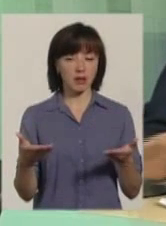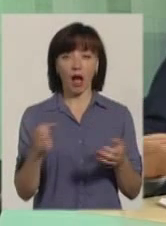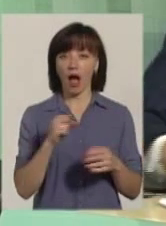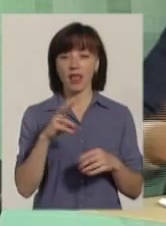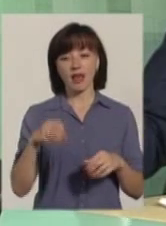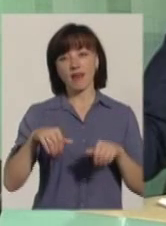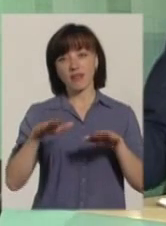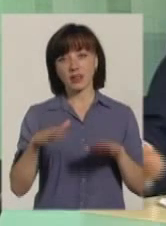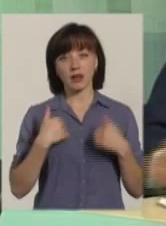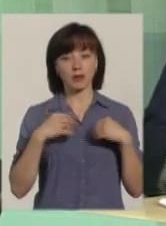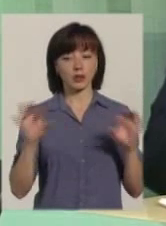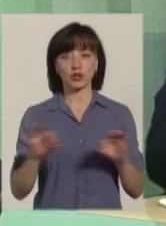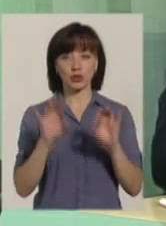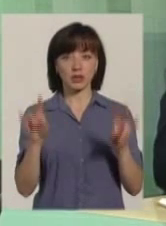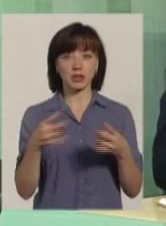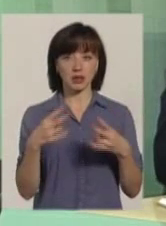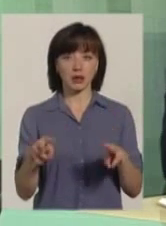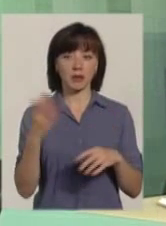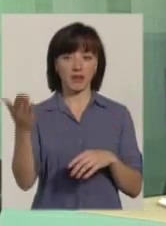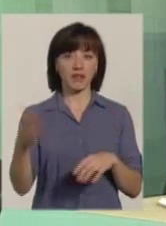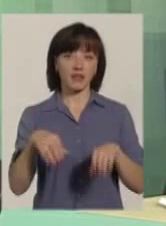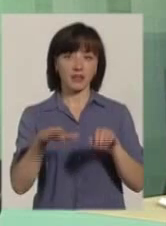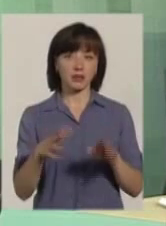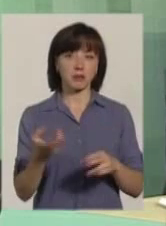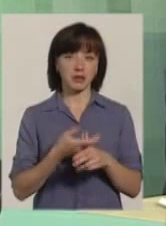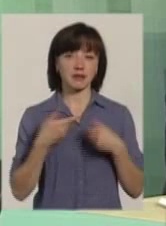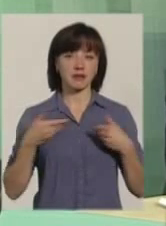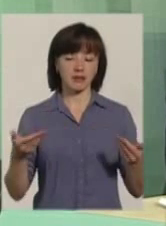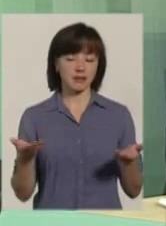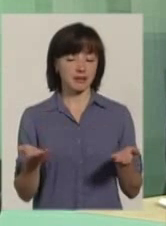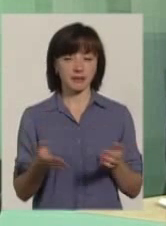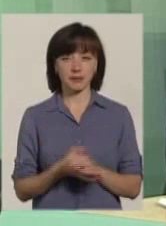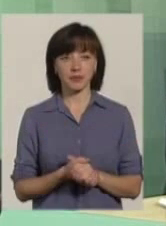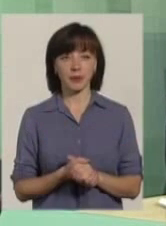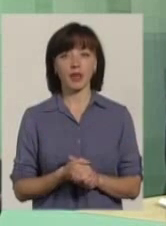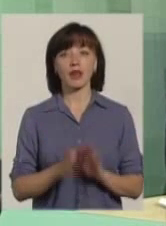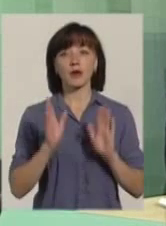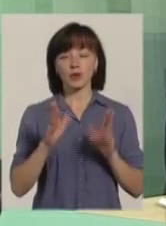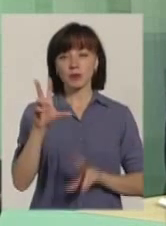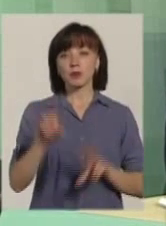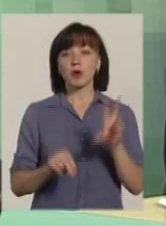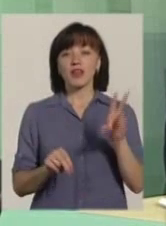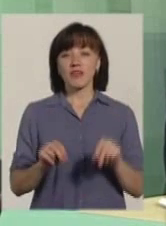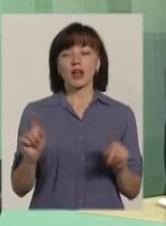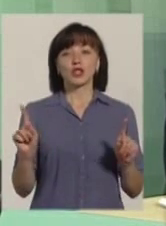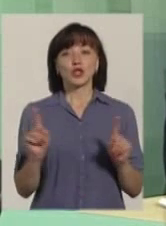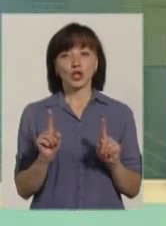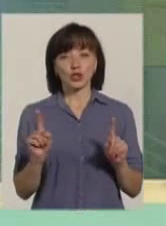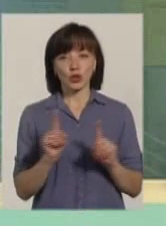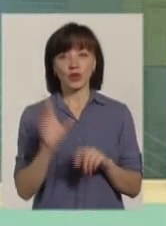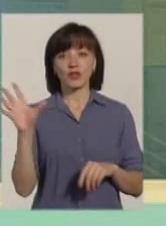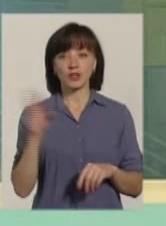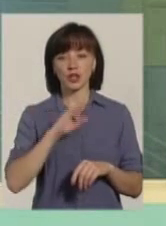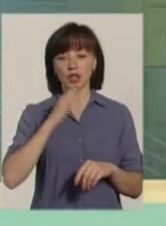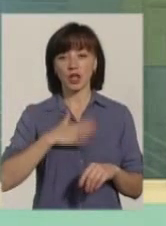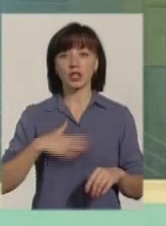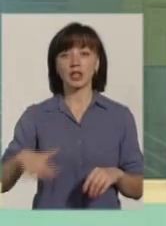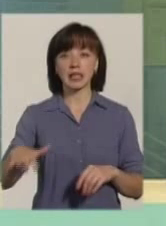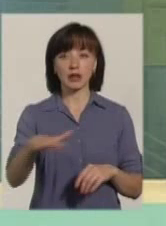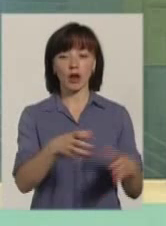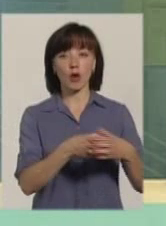не вирішить, нам нічого не треба, а ви вирішить якось без нас, за нас, наші проблеми. Що ж, будемо сподіватися, що всі наші